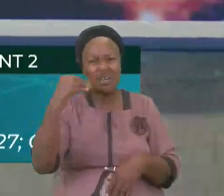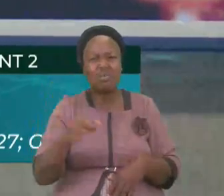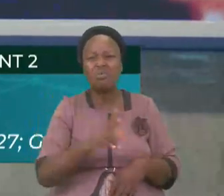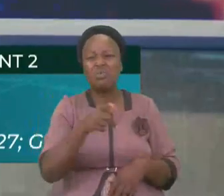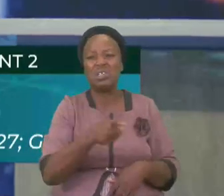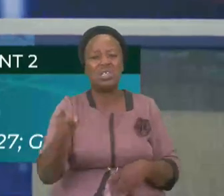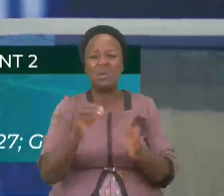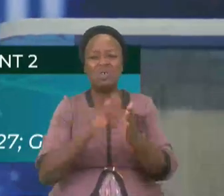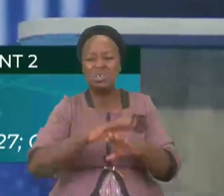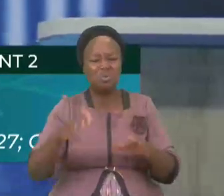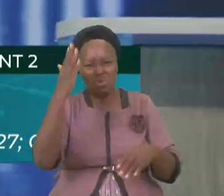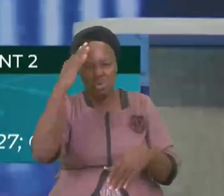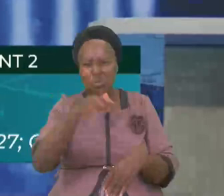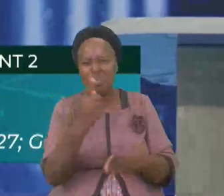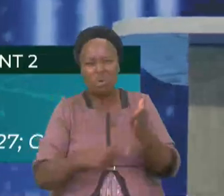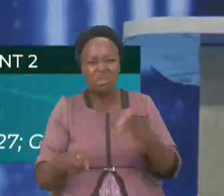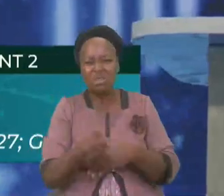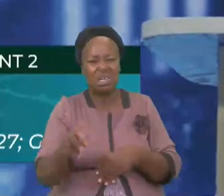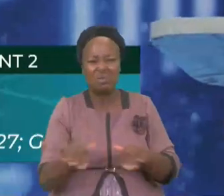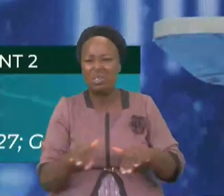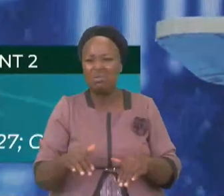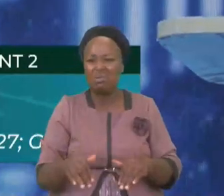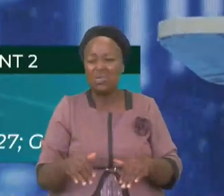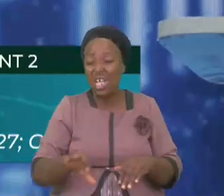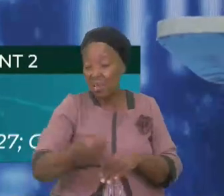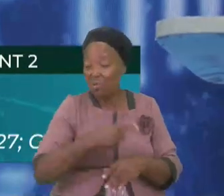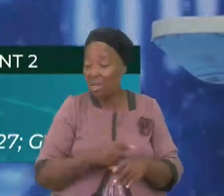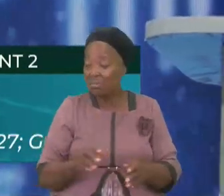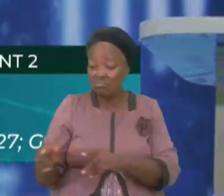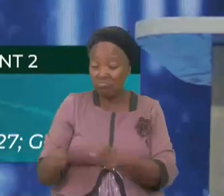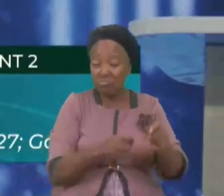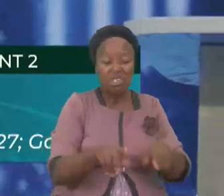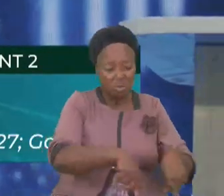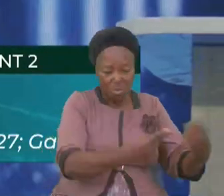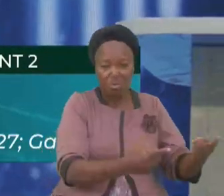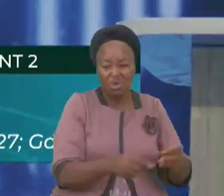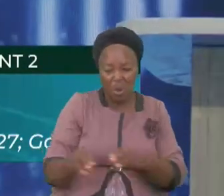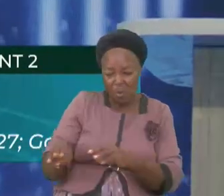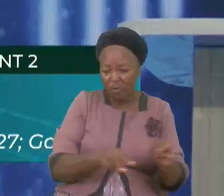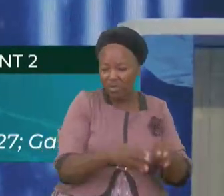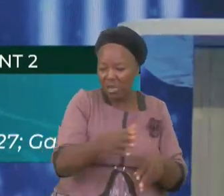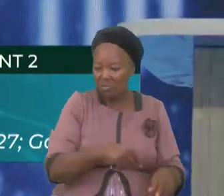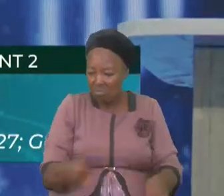aucune pensée d'eux-mêmes. Là où la rivière coule, c'est là où le poisson